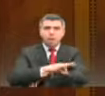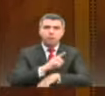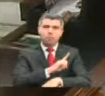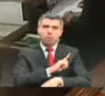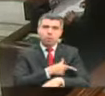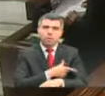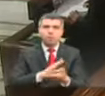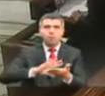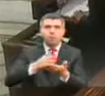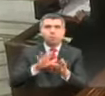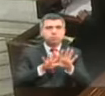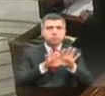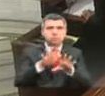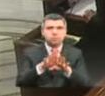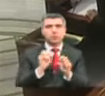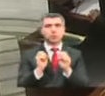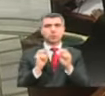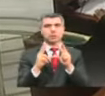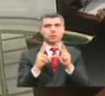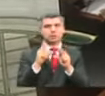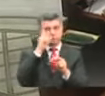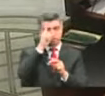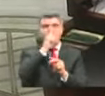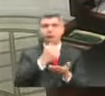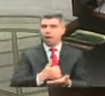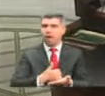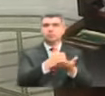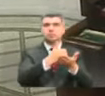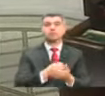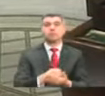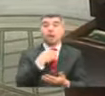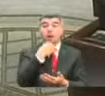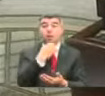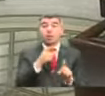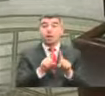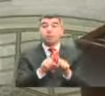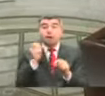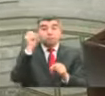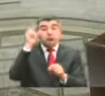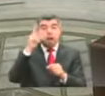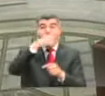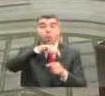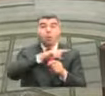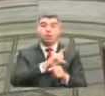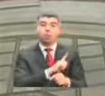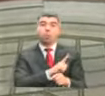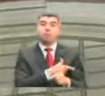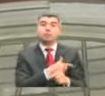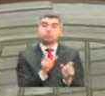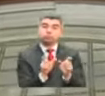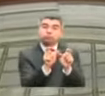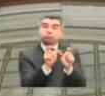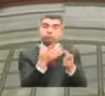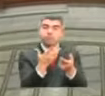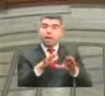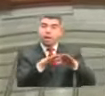اللازمة لأداء مهامها على الوجه المطلوب. وإحنا عندنا الوعي الكامل بأهمية الأمن ديال البلاد، كل